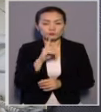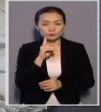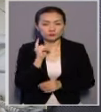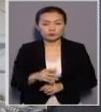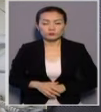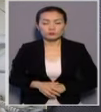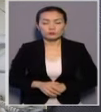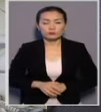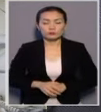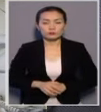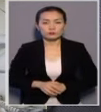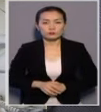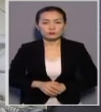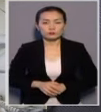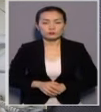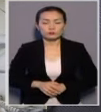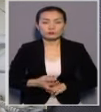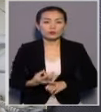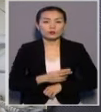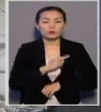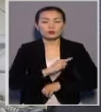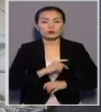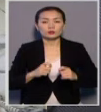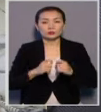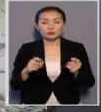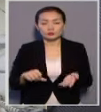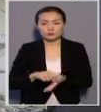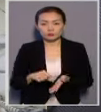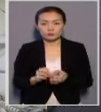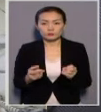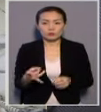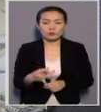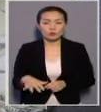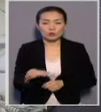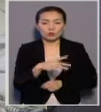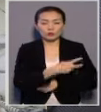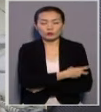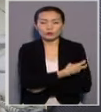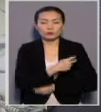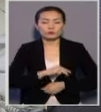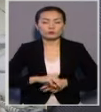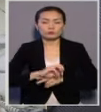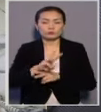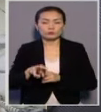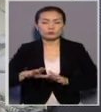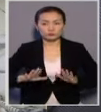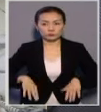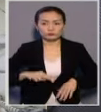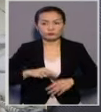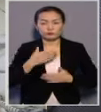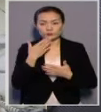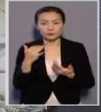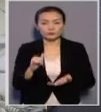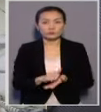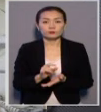Енді оғанда банады алғашқы жұмыс орнына қатысу үшін аудандық, және қалалық жұмыспен қамту орталықтарына жұмыссыз ретінде